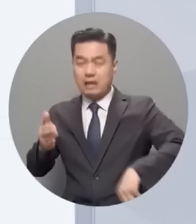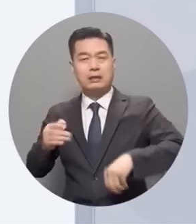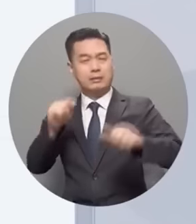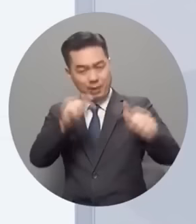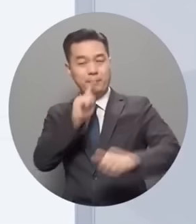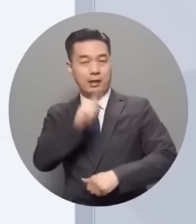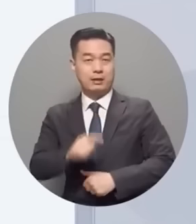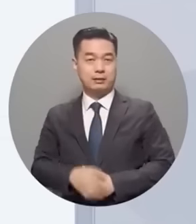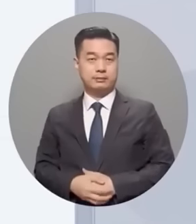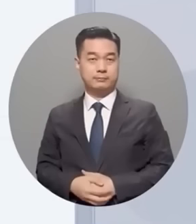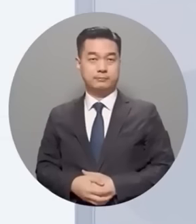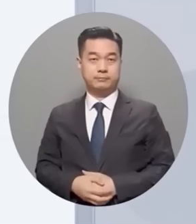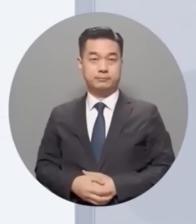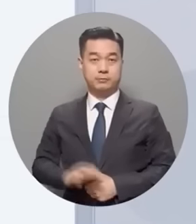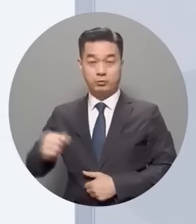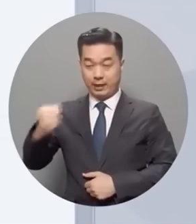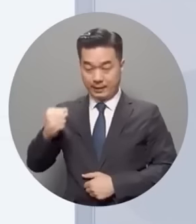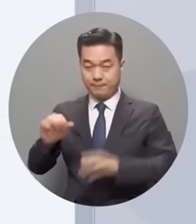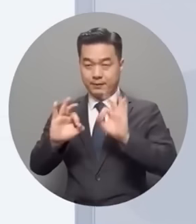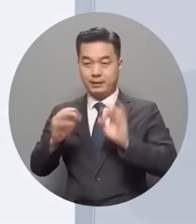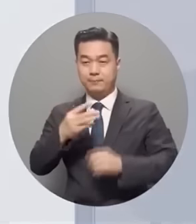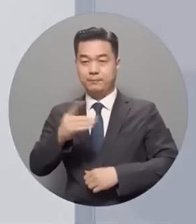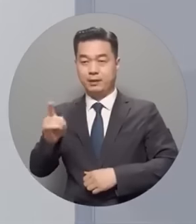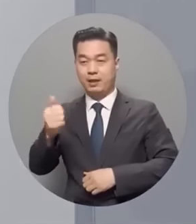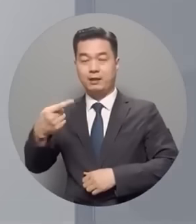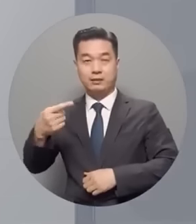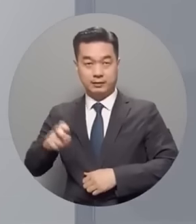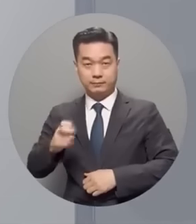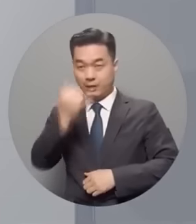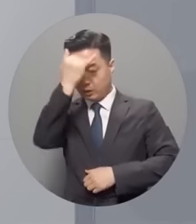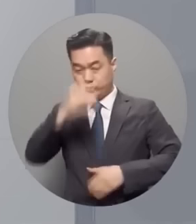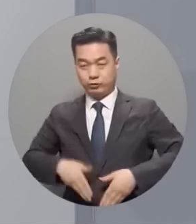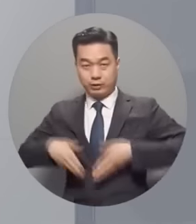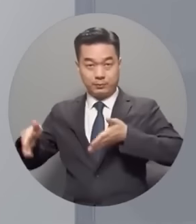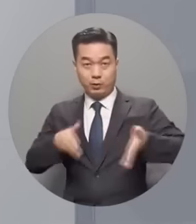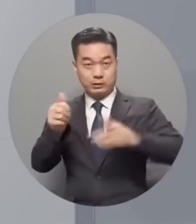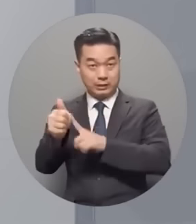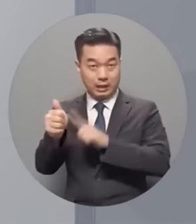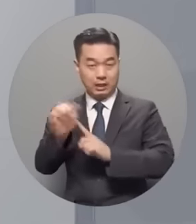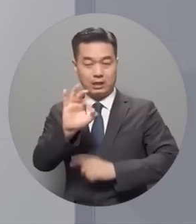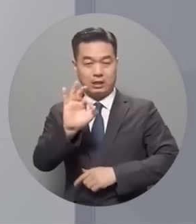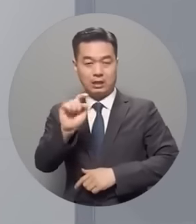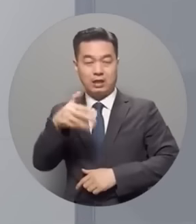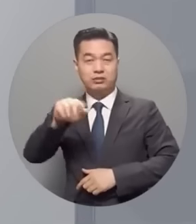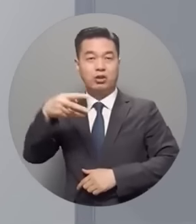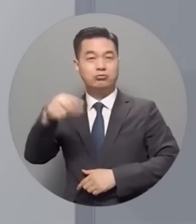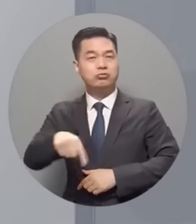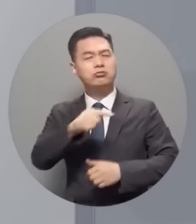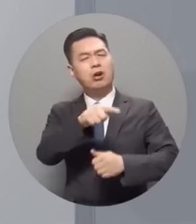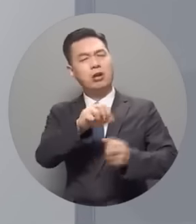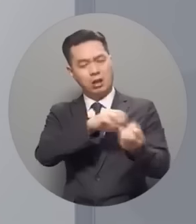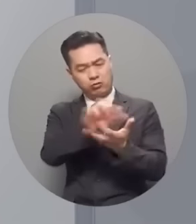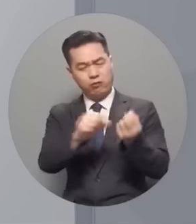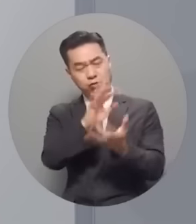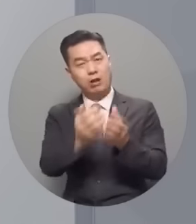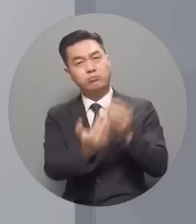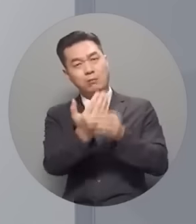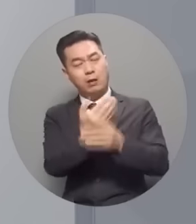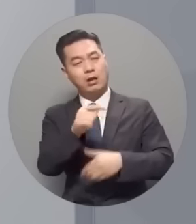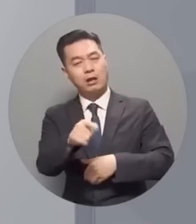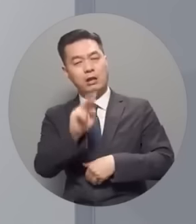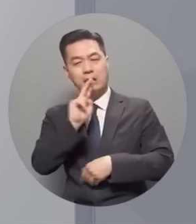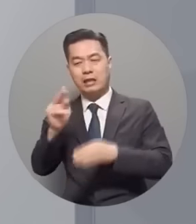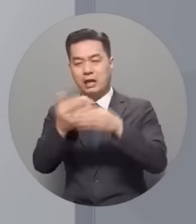국민의힘 소속 김태흠 충남지사는 안철수 의원을 향해 부와 뇌동하는 당신이 야당보다 더